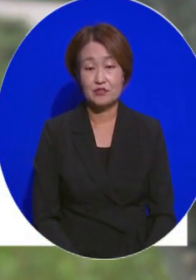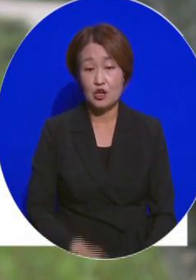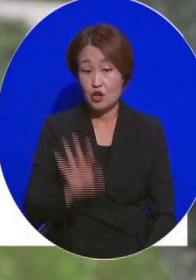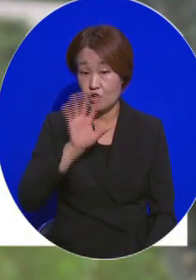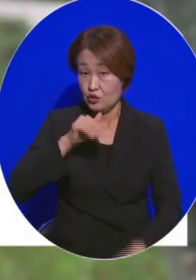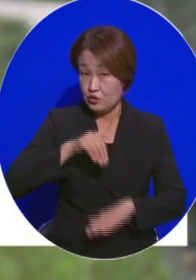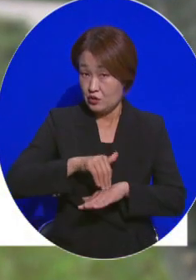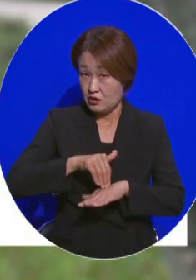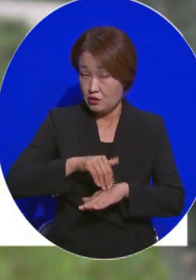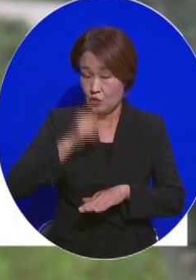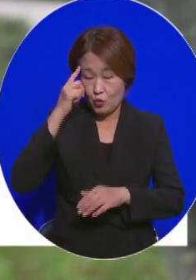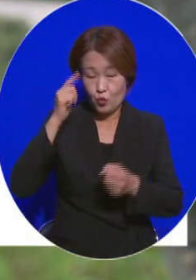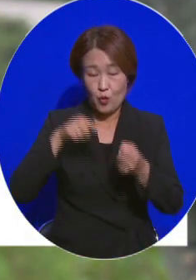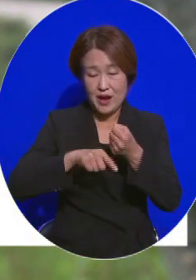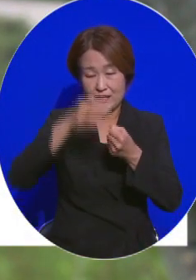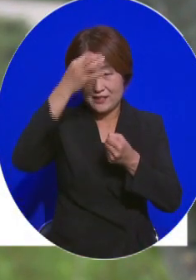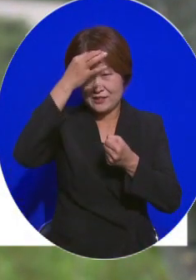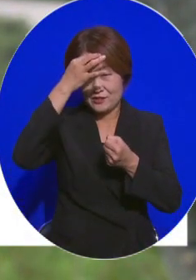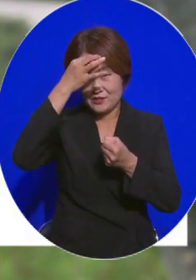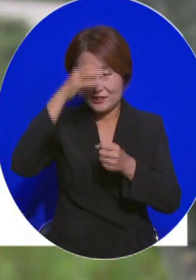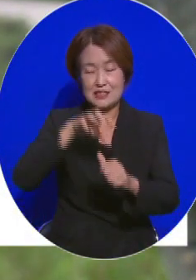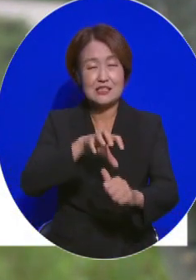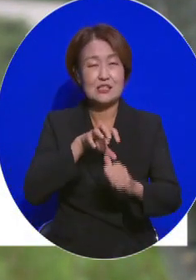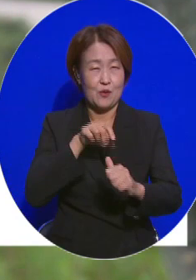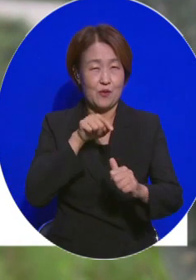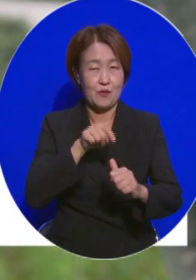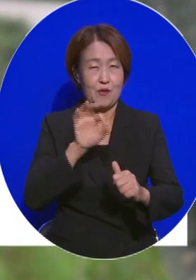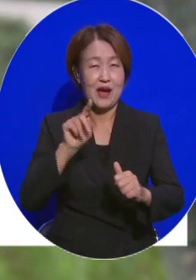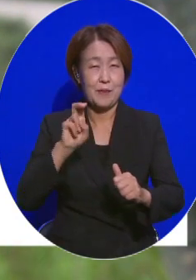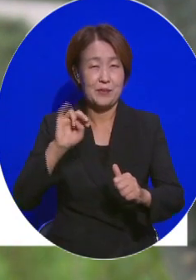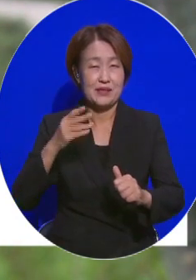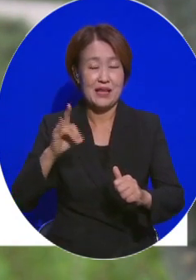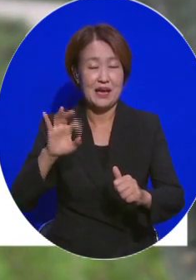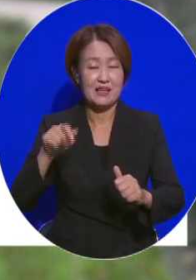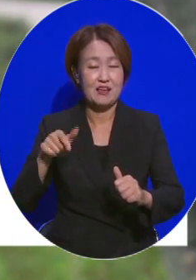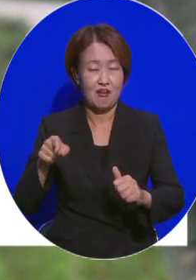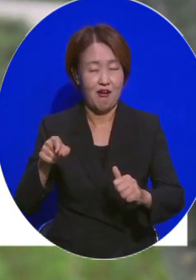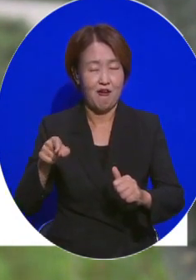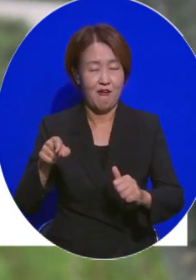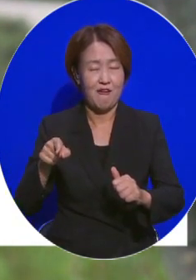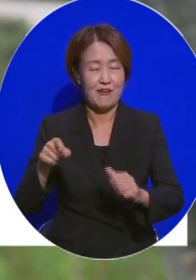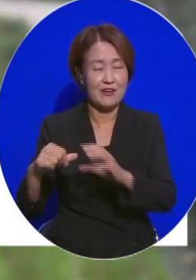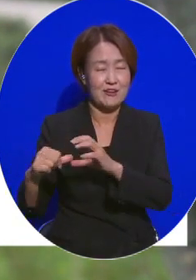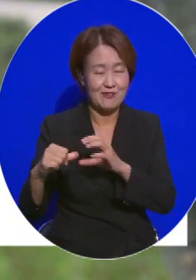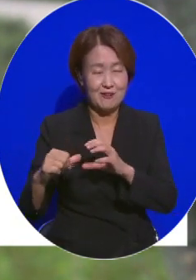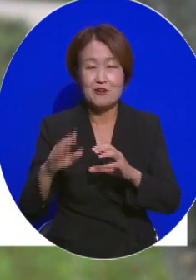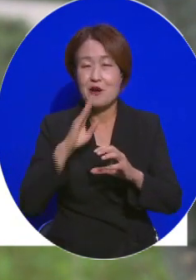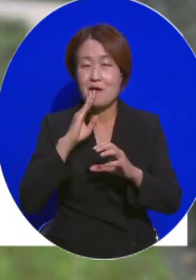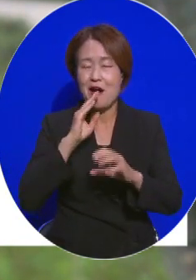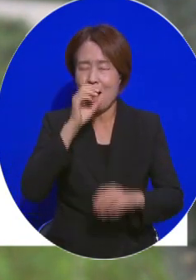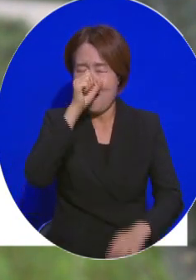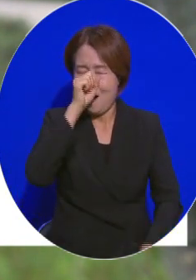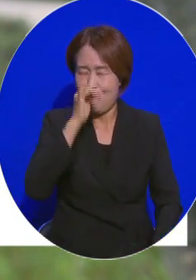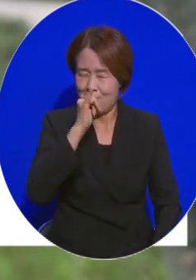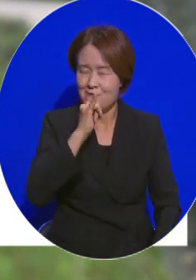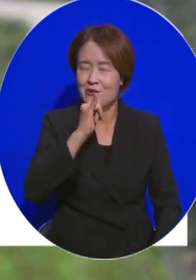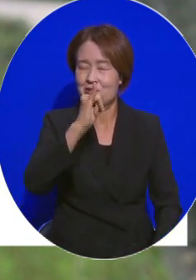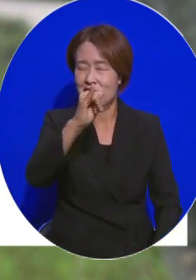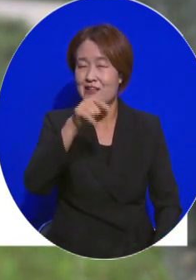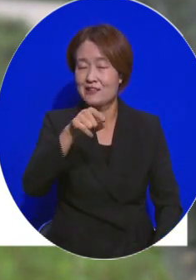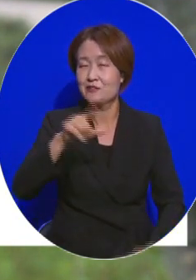훈련은 과학기술 강군 도약을 위한 아미타이거를 비롯해 다양한 육군 전력의 우수성을 국내에 많은